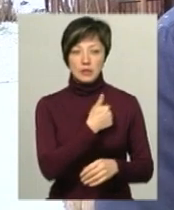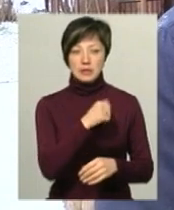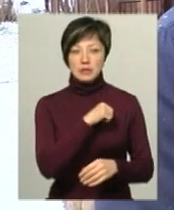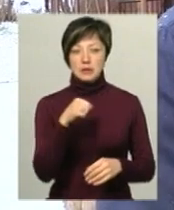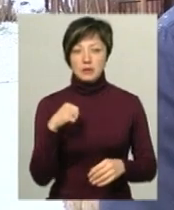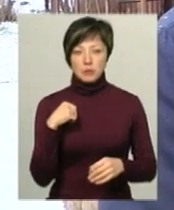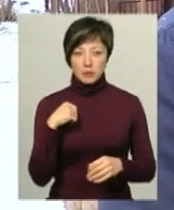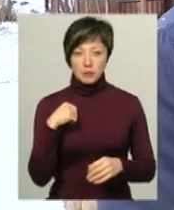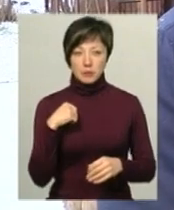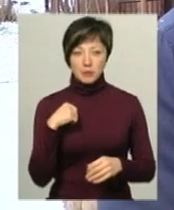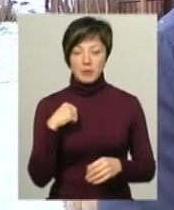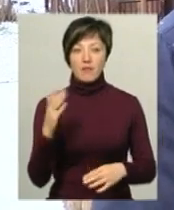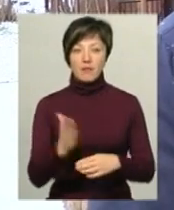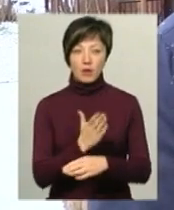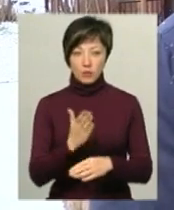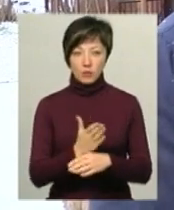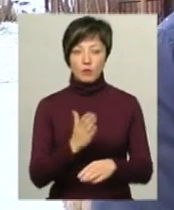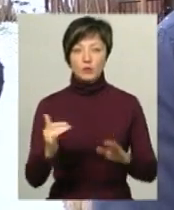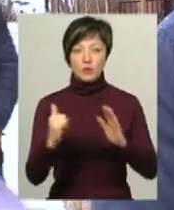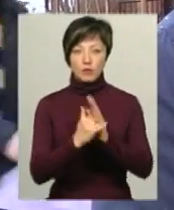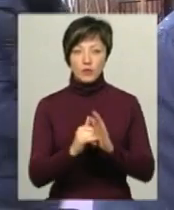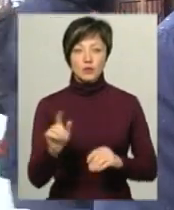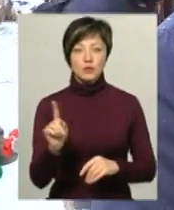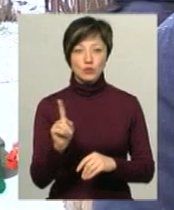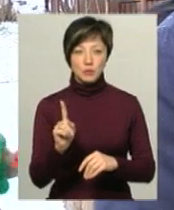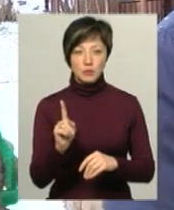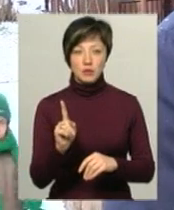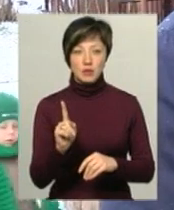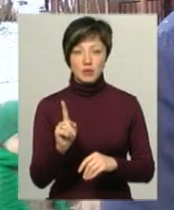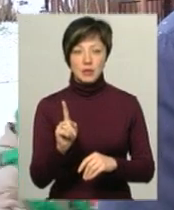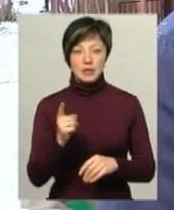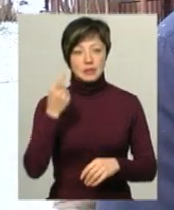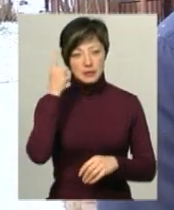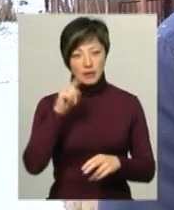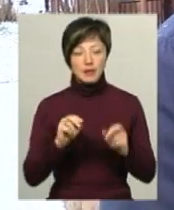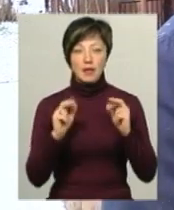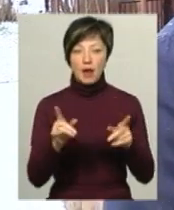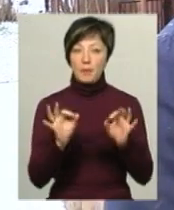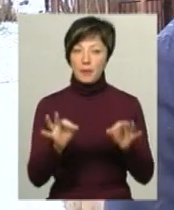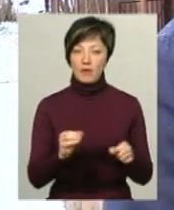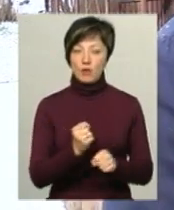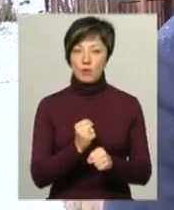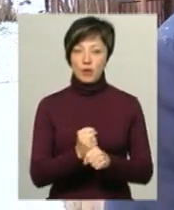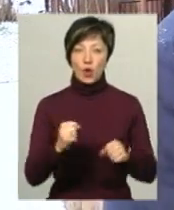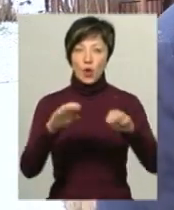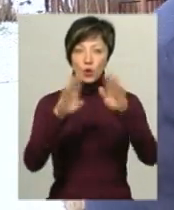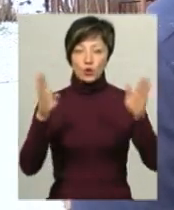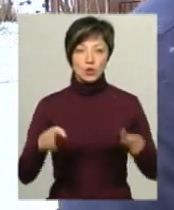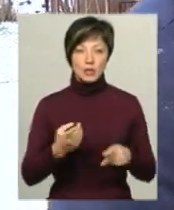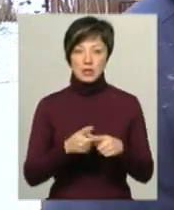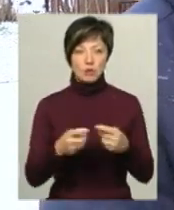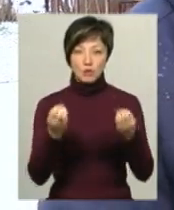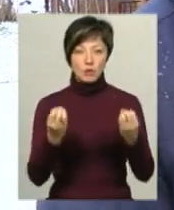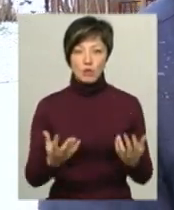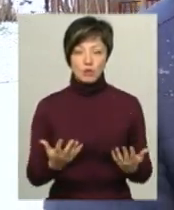самі їх зручно виготовили. Самі поставили, щоб знати механізм, як це правильно робити. Тому що дошка – це не